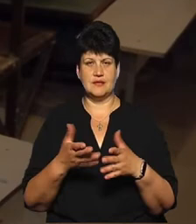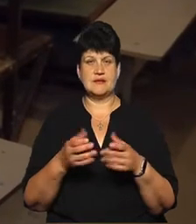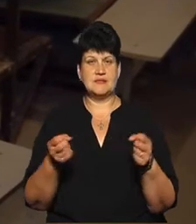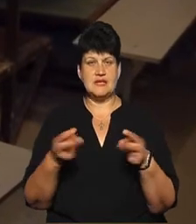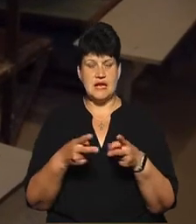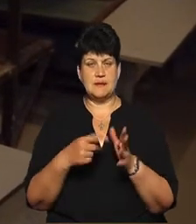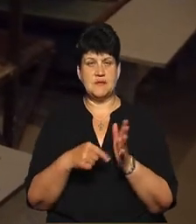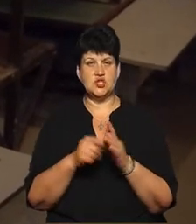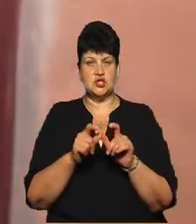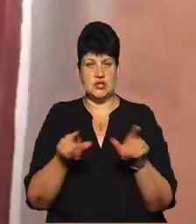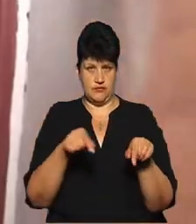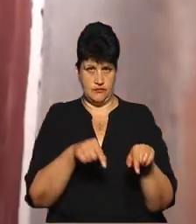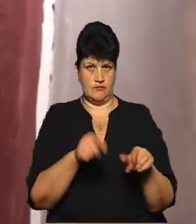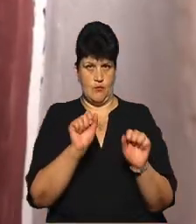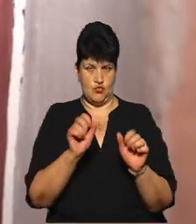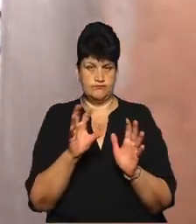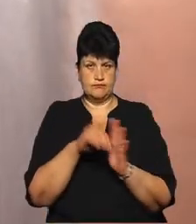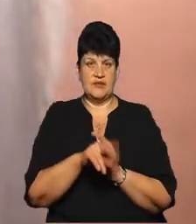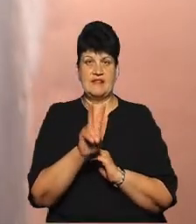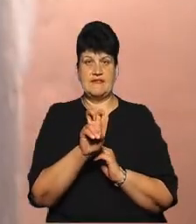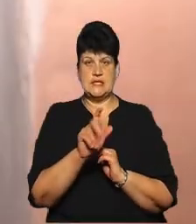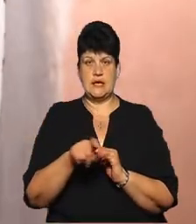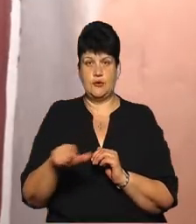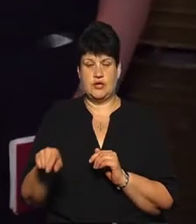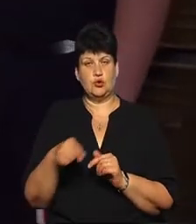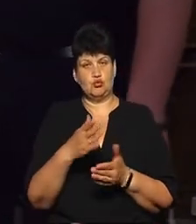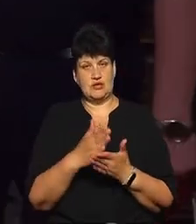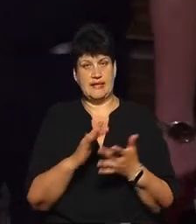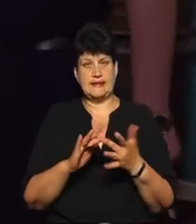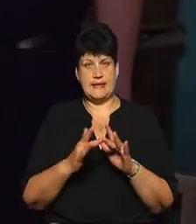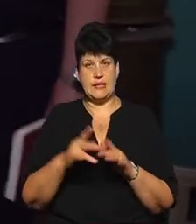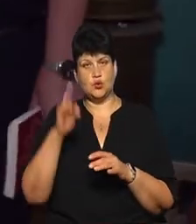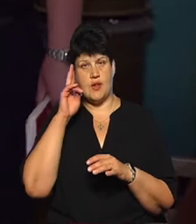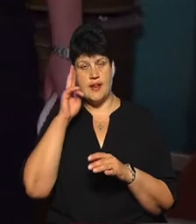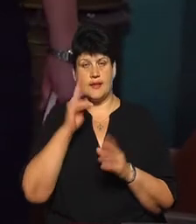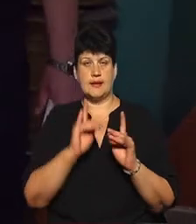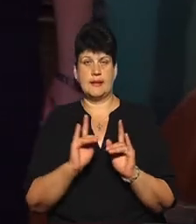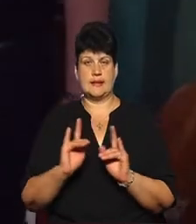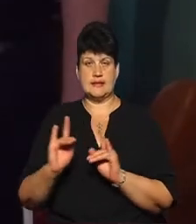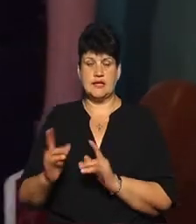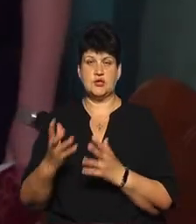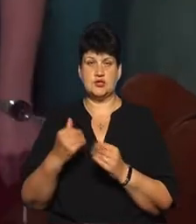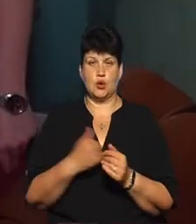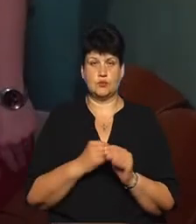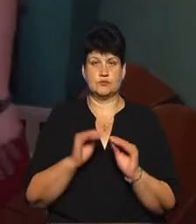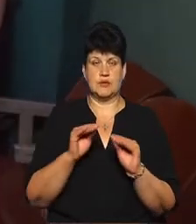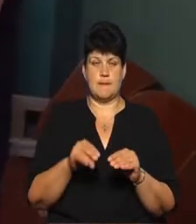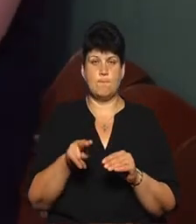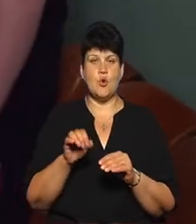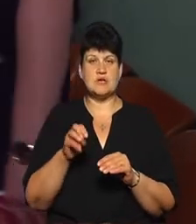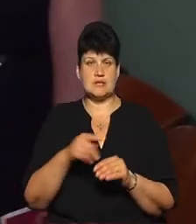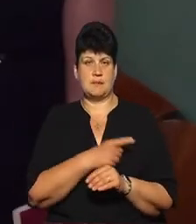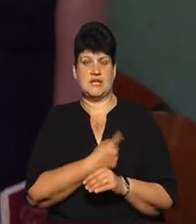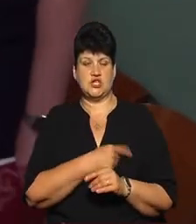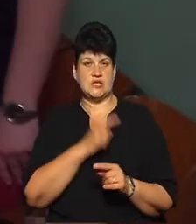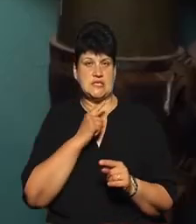розраховане на 200 людей. Тут є інтернет, туалет і крісла. Ще планують облаштувати пост медичної сестри і принести воду.